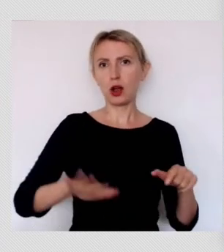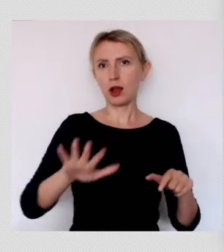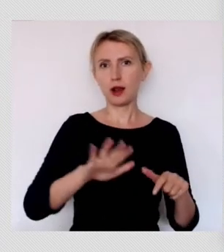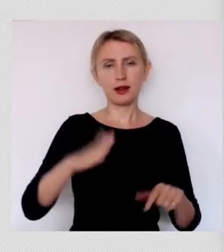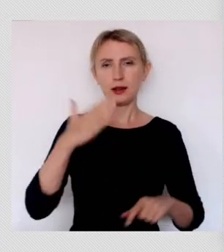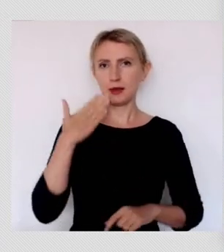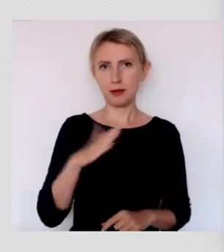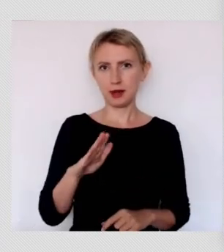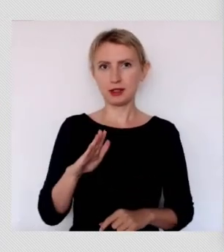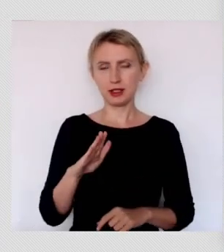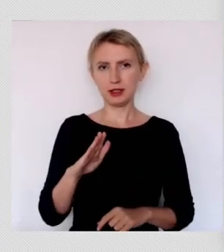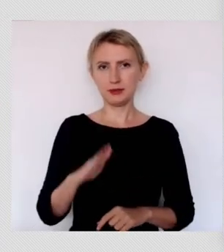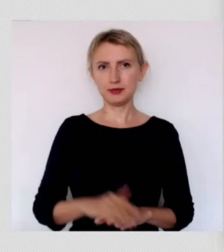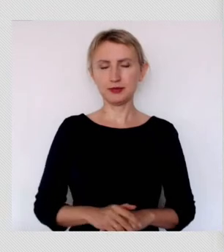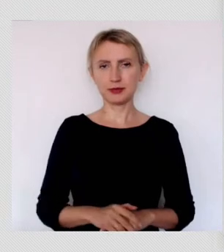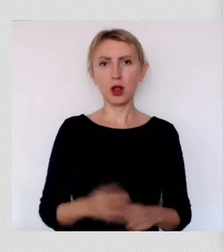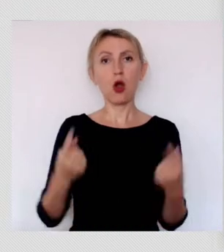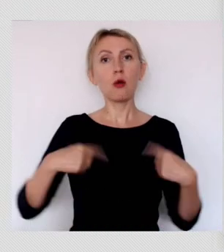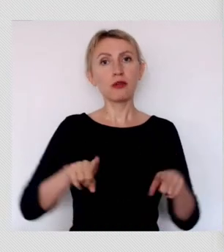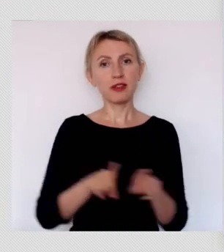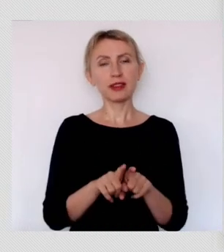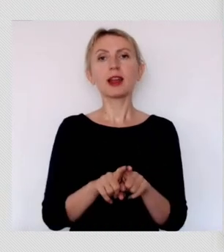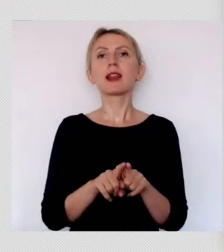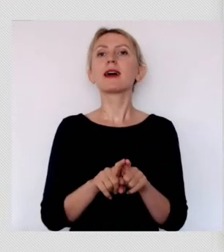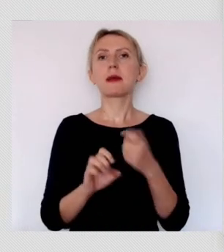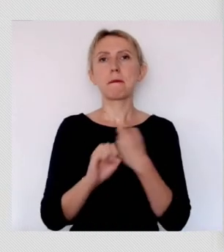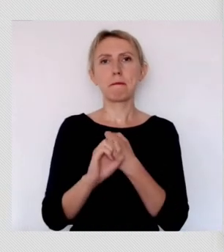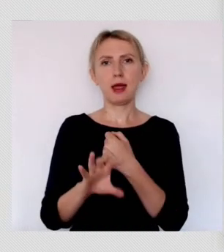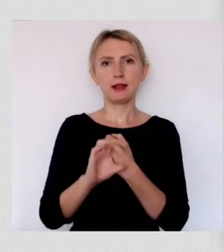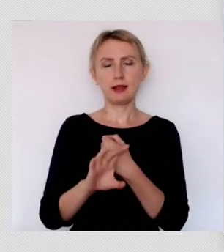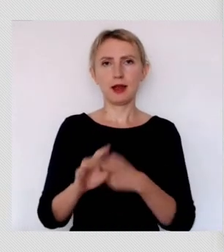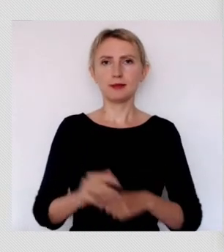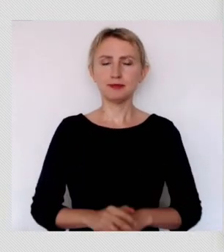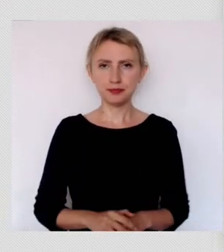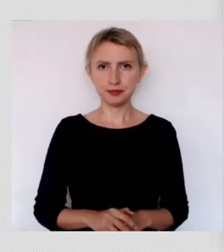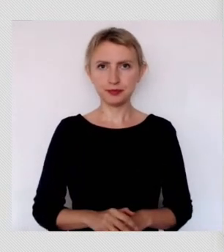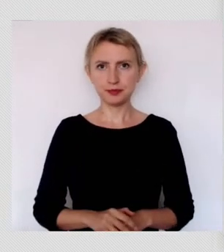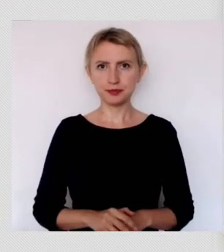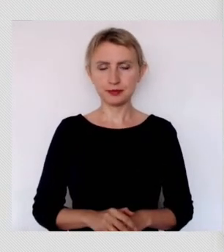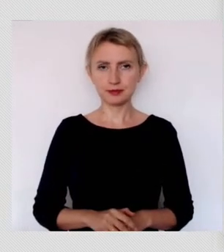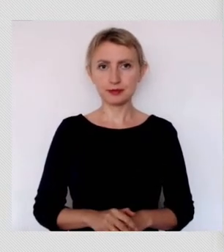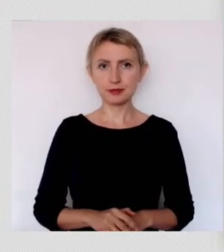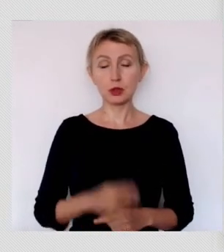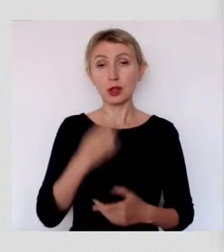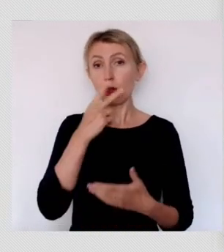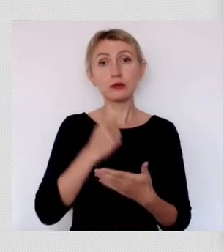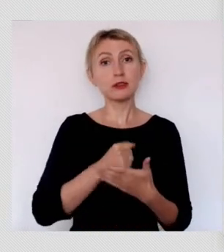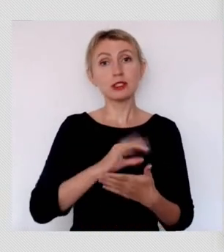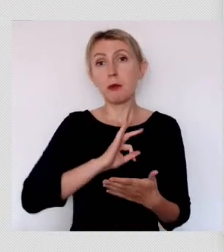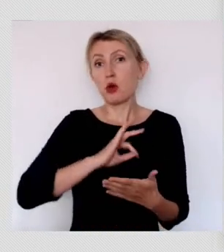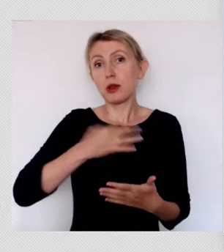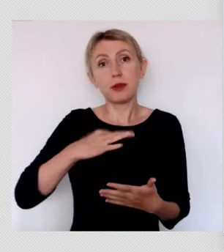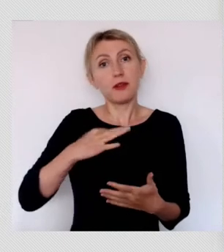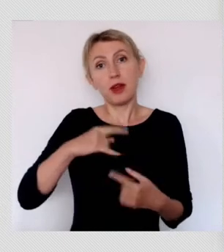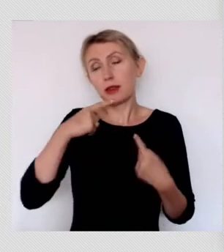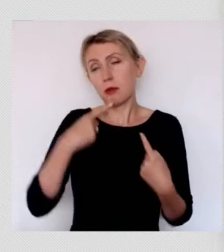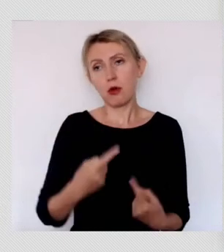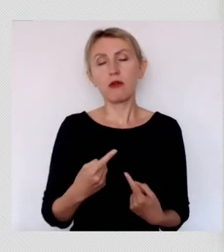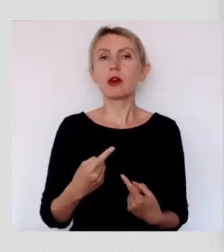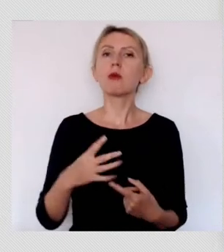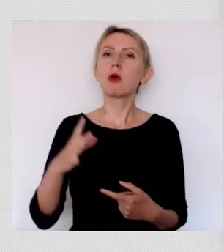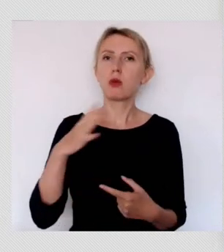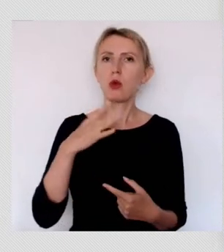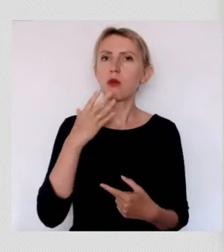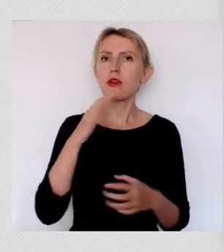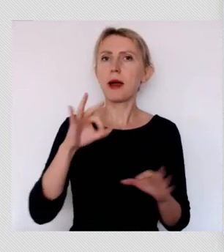najbardziej, obywatele i media. I tutaj do takiego doświadczenia tylko czysto osobistego się odwołam, bo tutaj była mowa przez